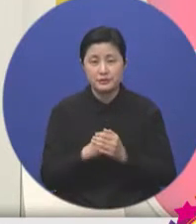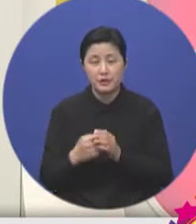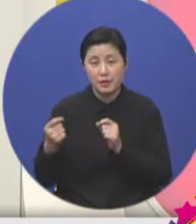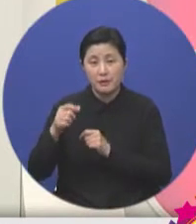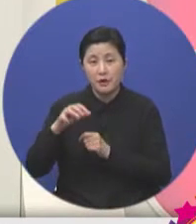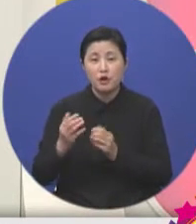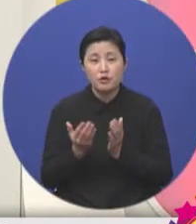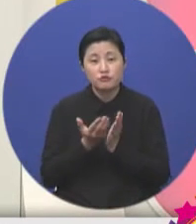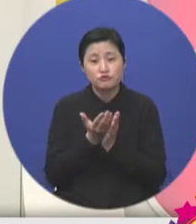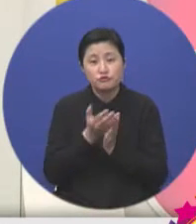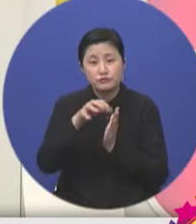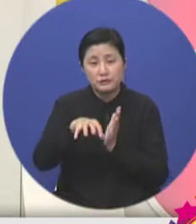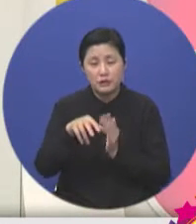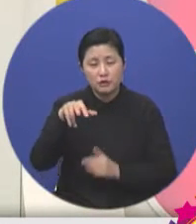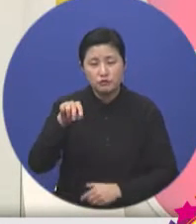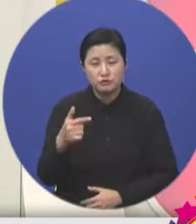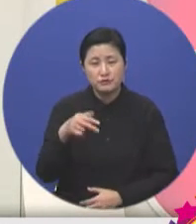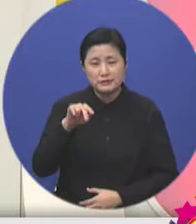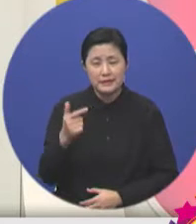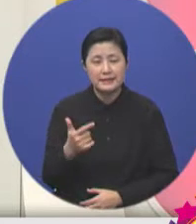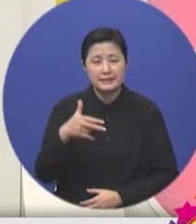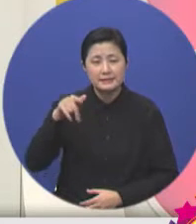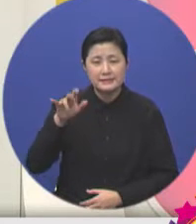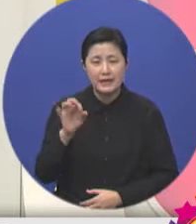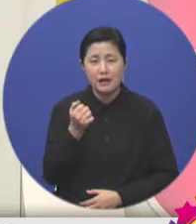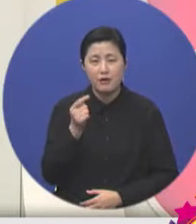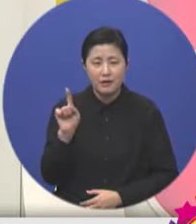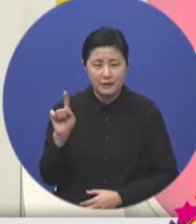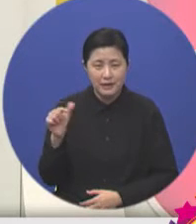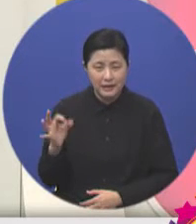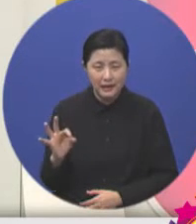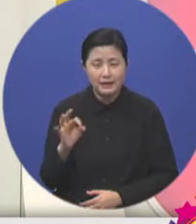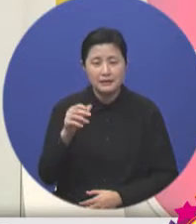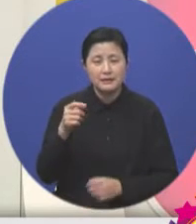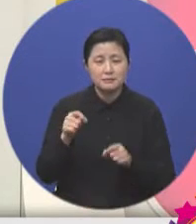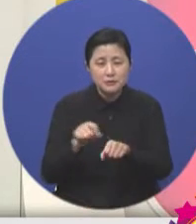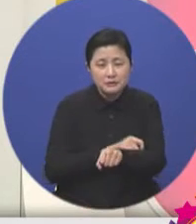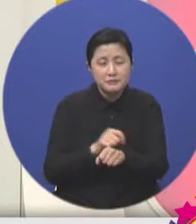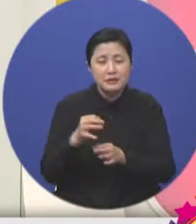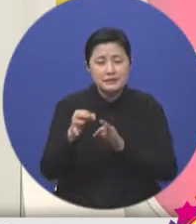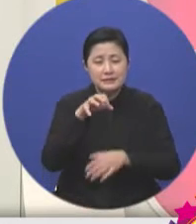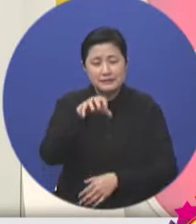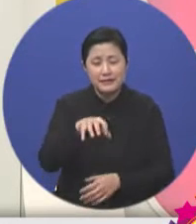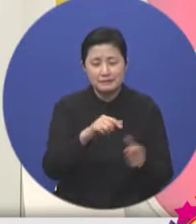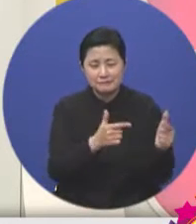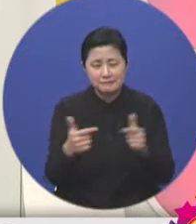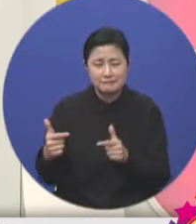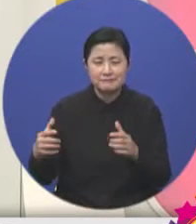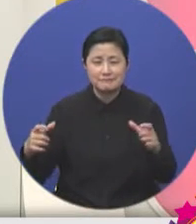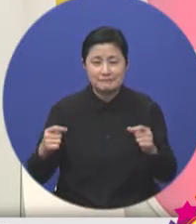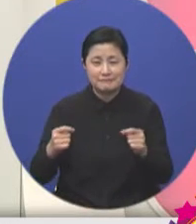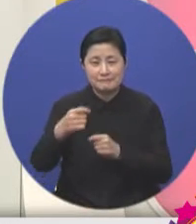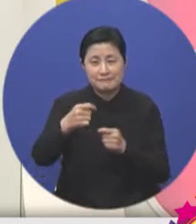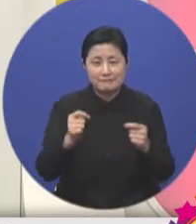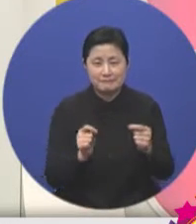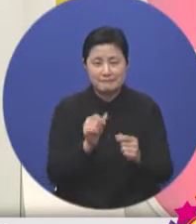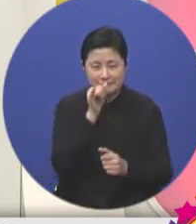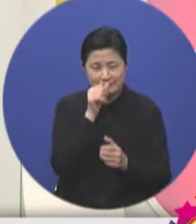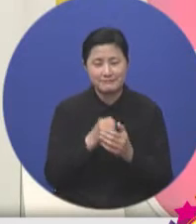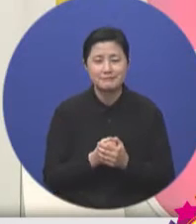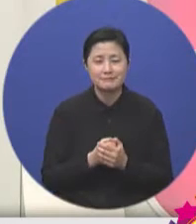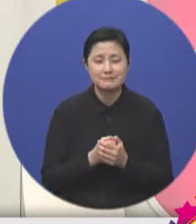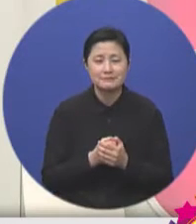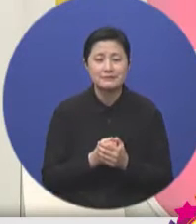옆에 바로 군산이죠? 군산 장흥 특화시장. 아. 아 그러시구나. 네. 예. 예.